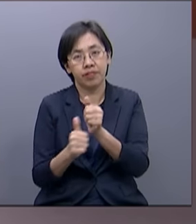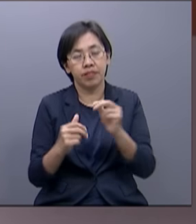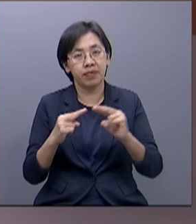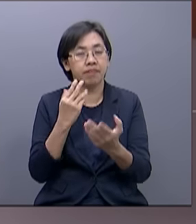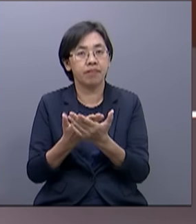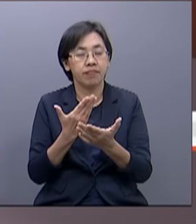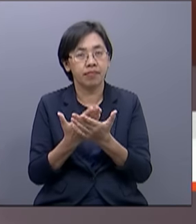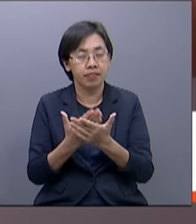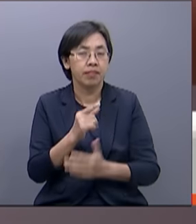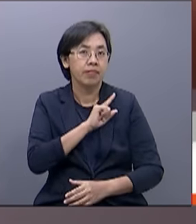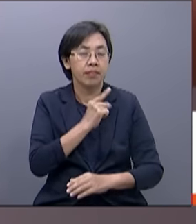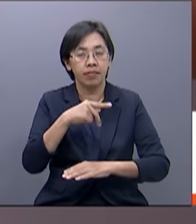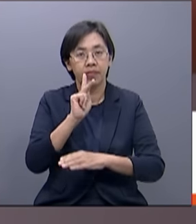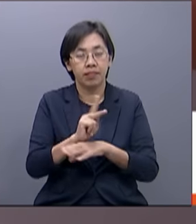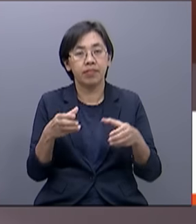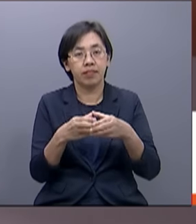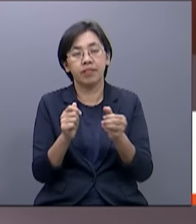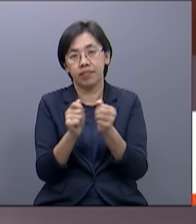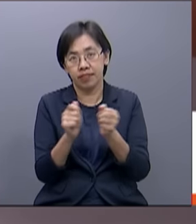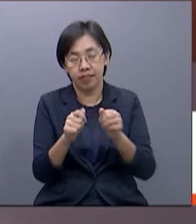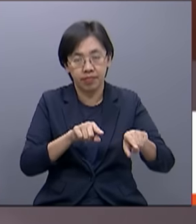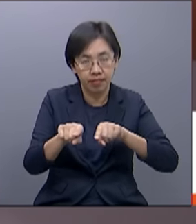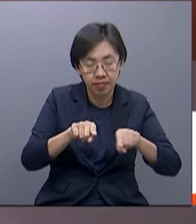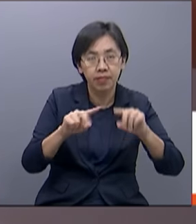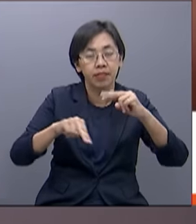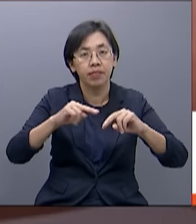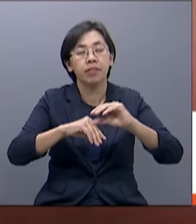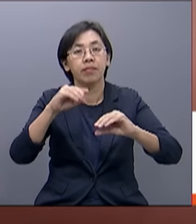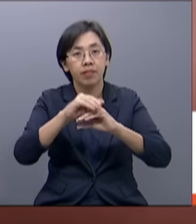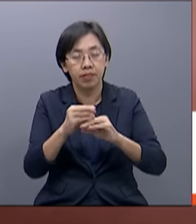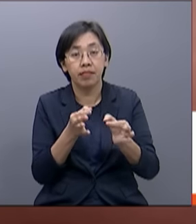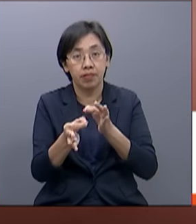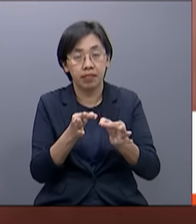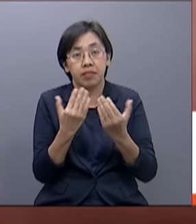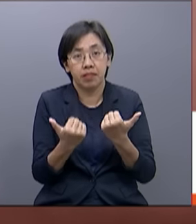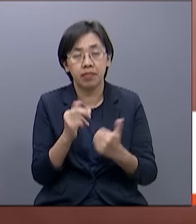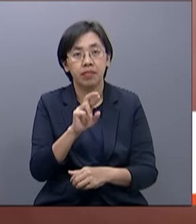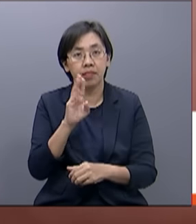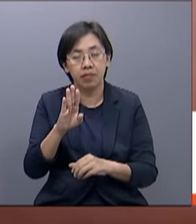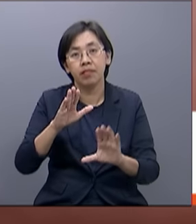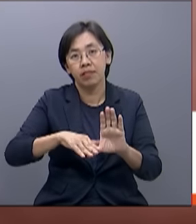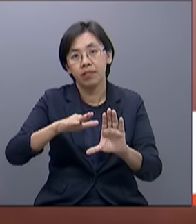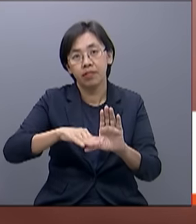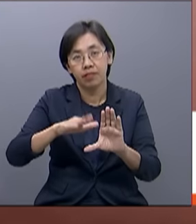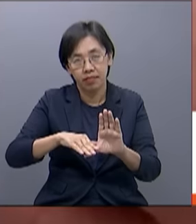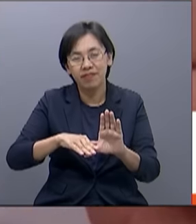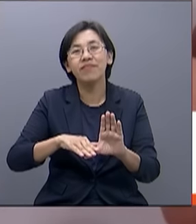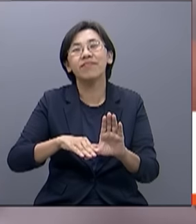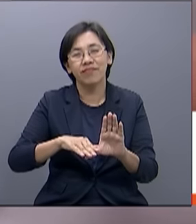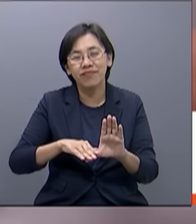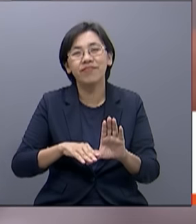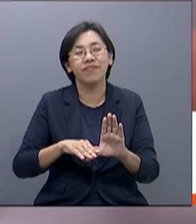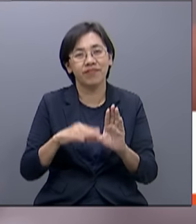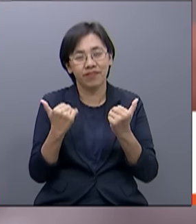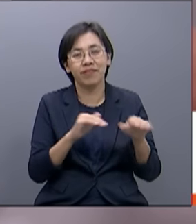การคลังในฐานะประธานคณะอนุกรรมการกำกับโครงการก็กล่าวว่าขณะนี้ระบบลงทะเบียนเข้าร่วมโครงการดิจิต walletเนี่ย